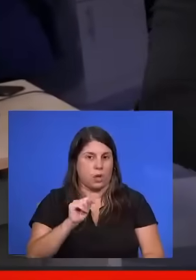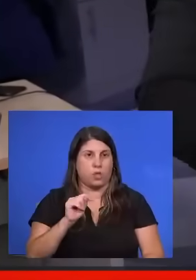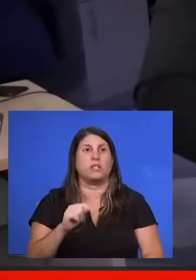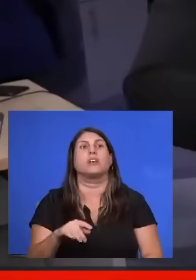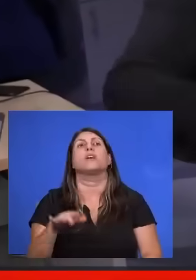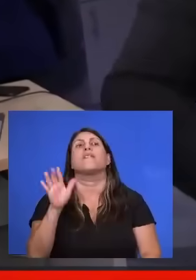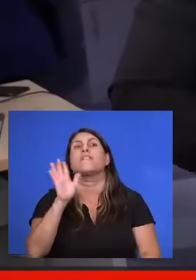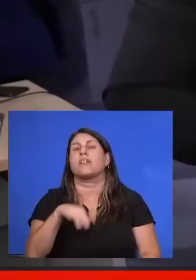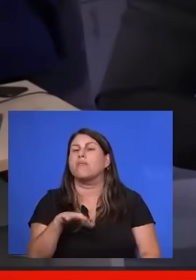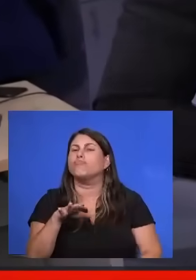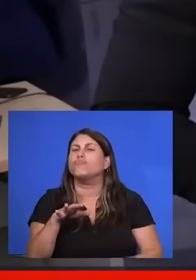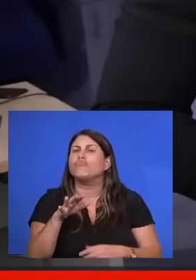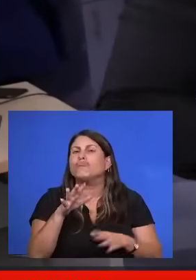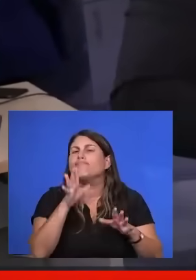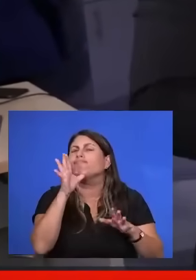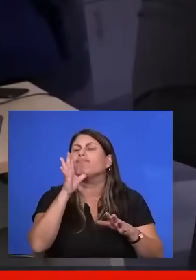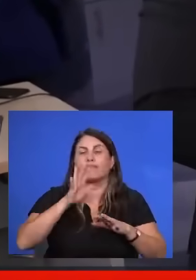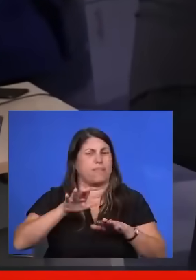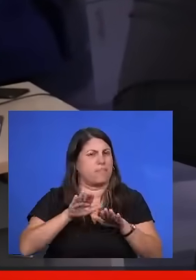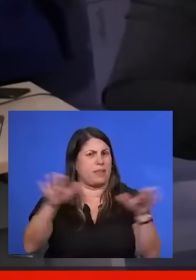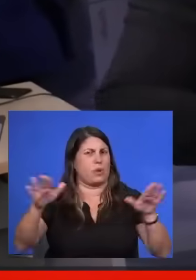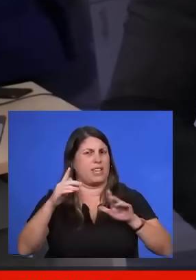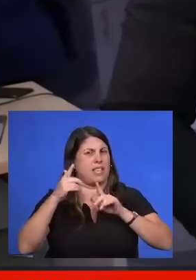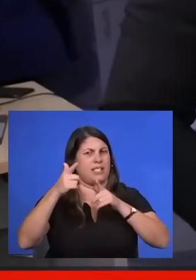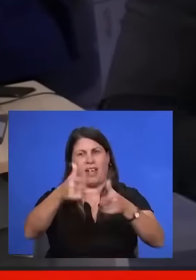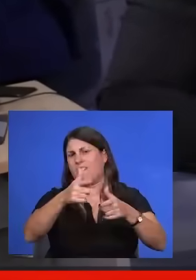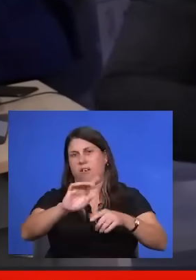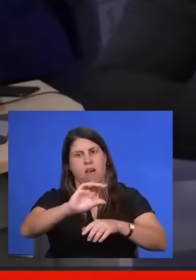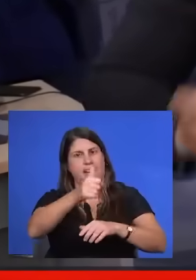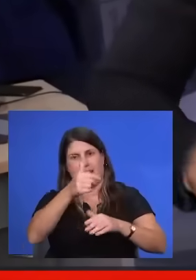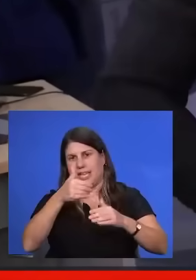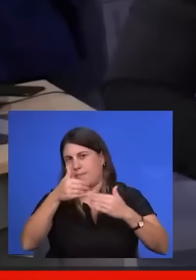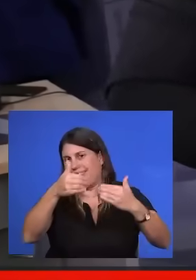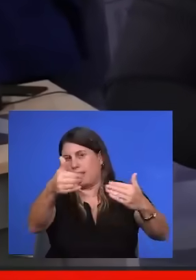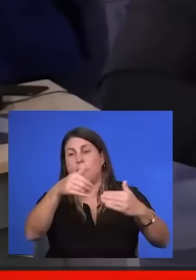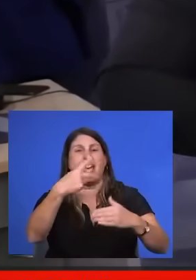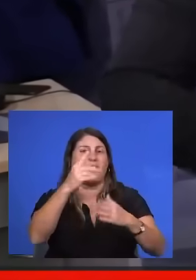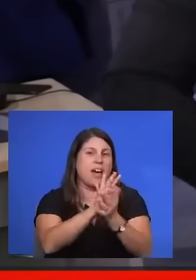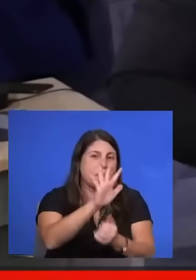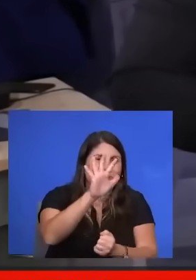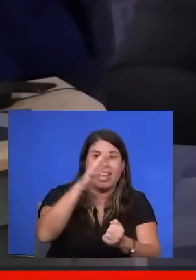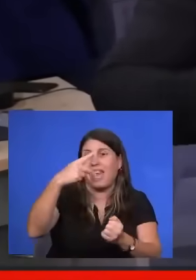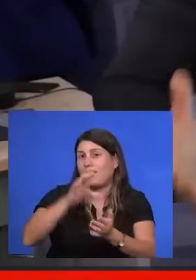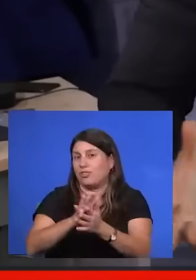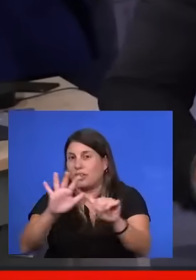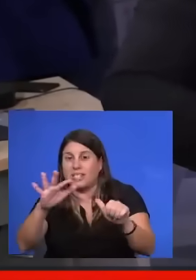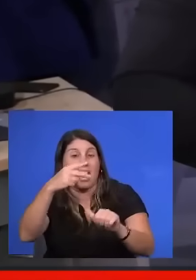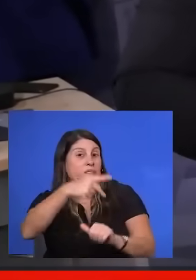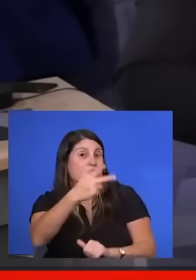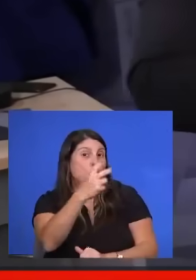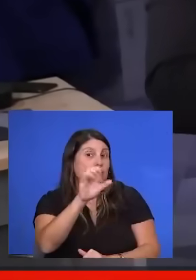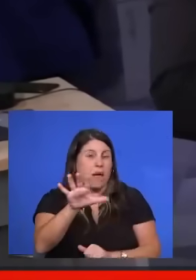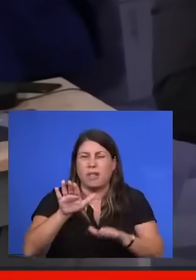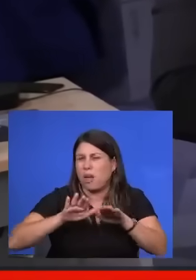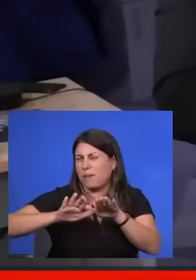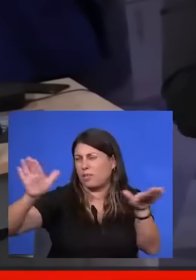קרב. מדובר על מטוסי הקרב הכי מתקדמים שיש, F-15, F-16, F-35, באמת המטוסים הכי מתקדמים. שוב,